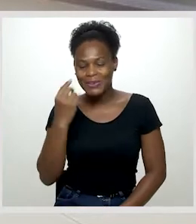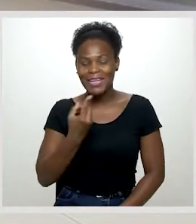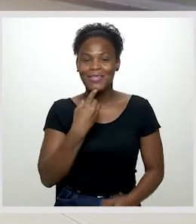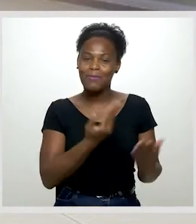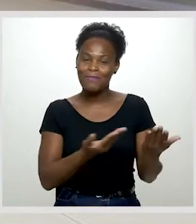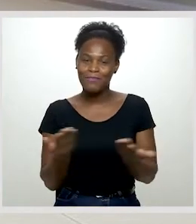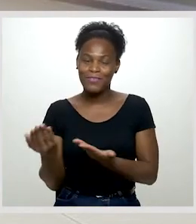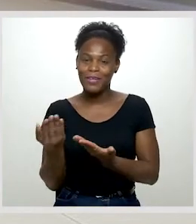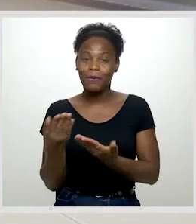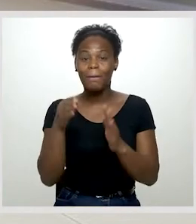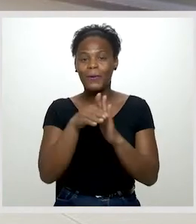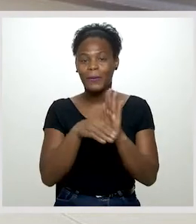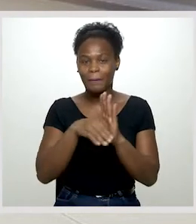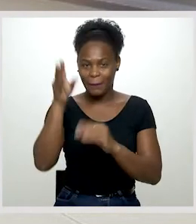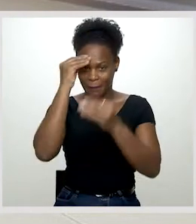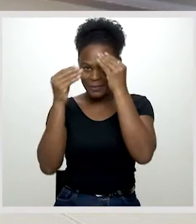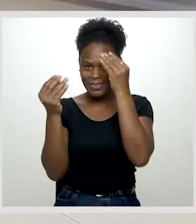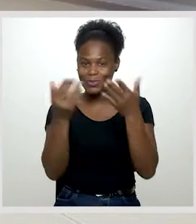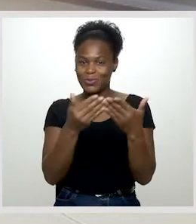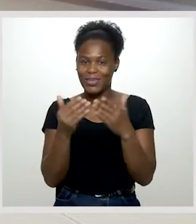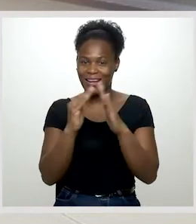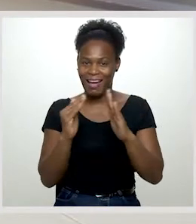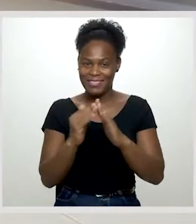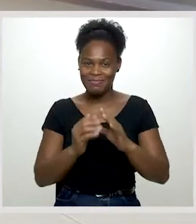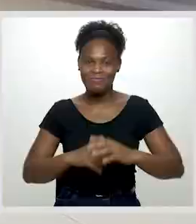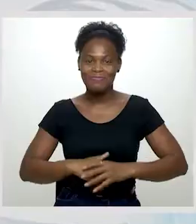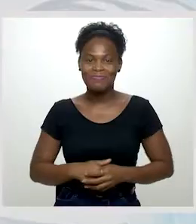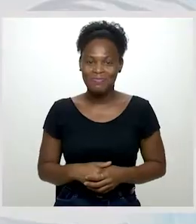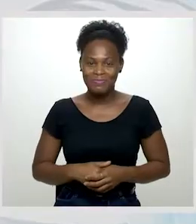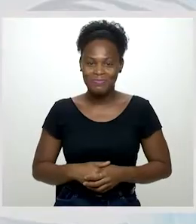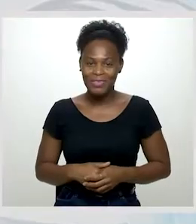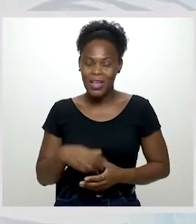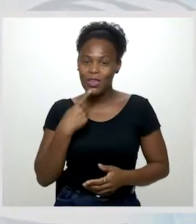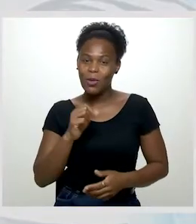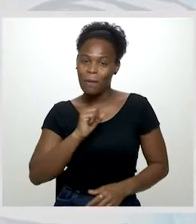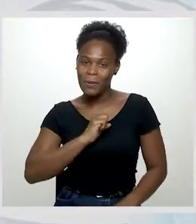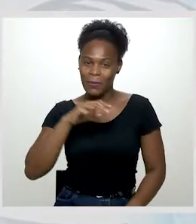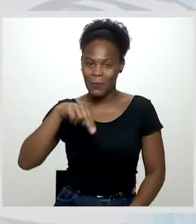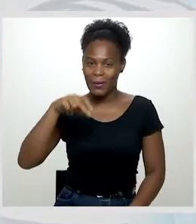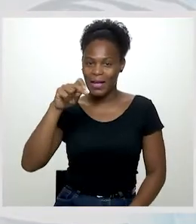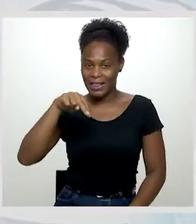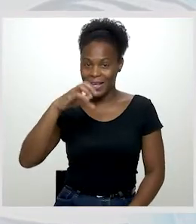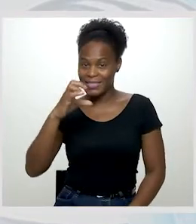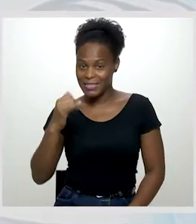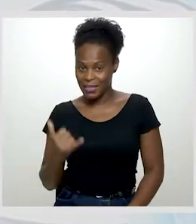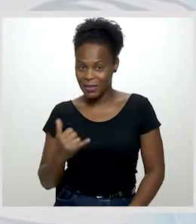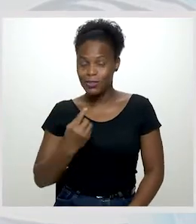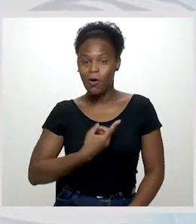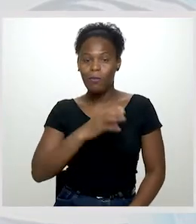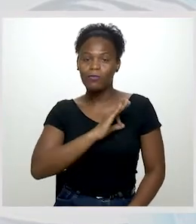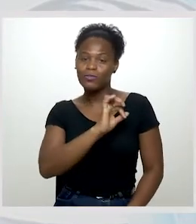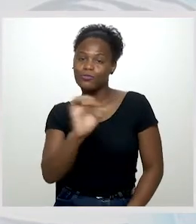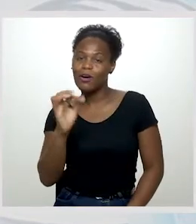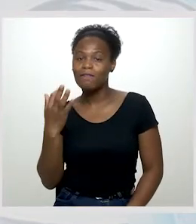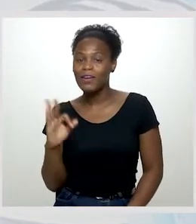Soyez le bienvenu au programme Aprender e Estudar em Casa. Je m'appelle Nancy Rodrigues et je suis votre professeur de